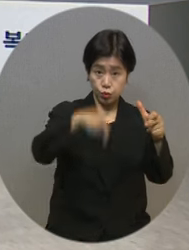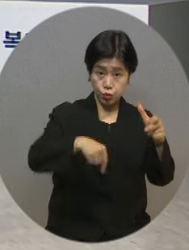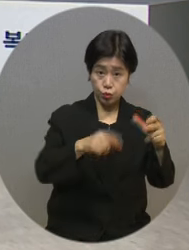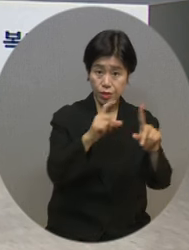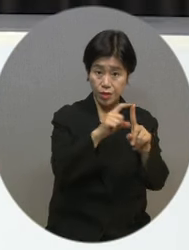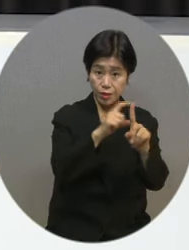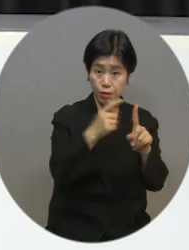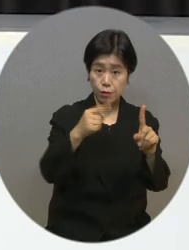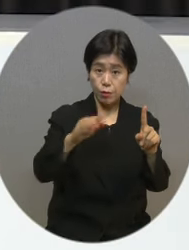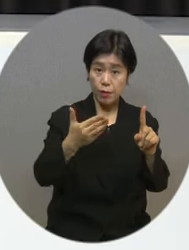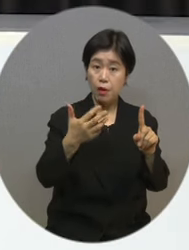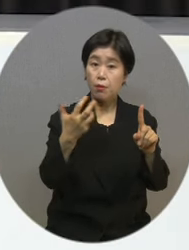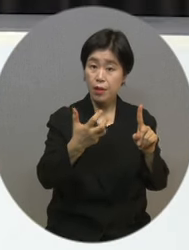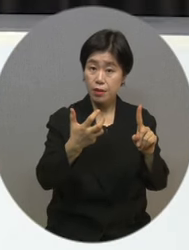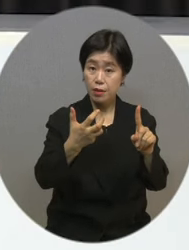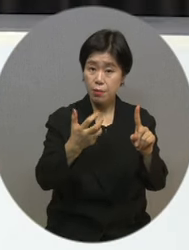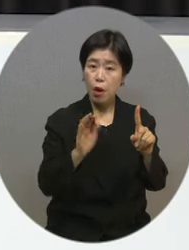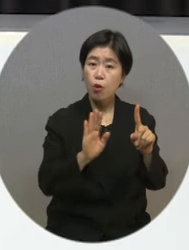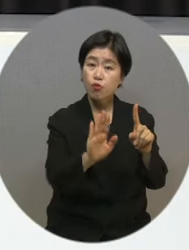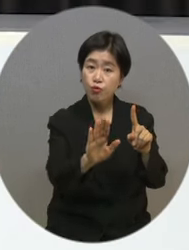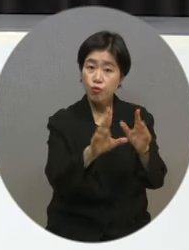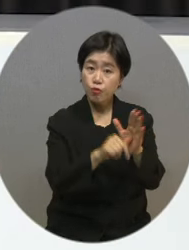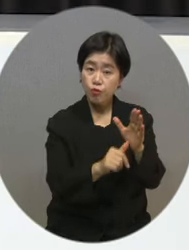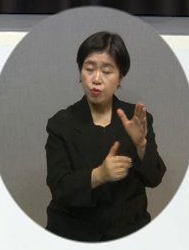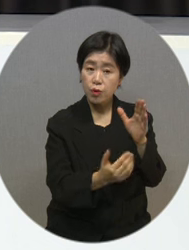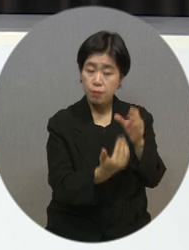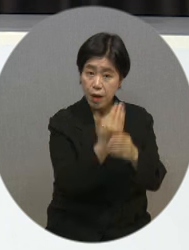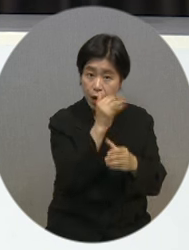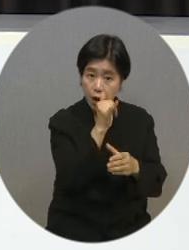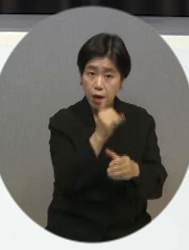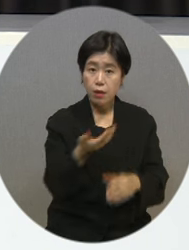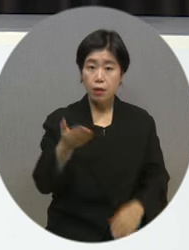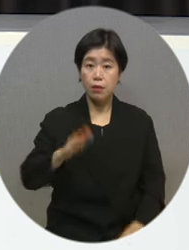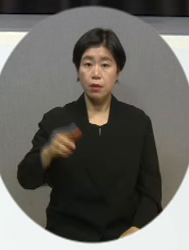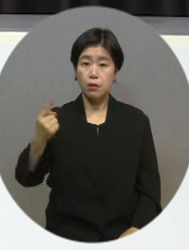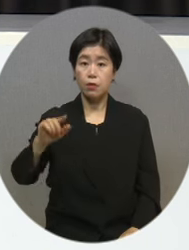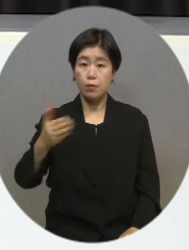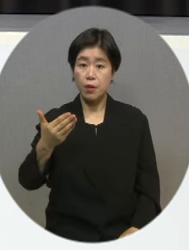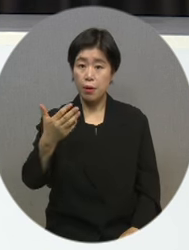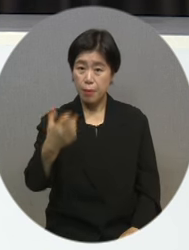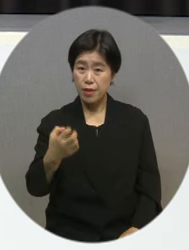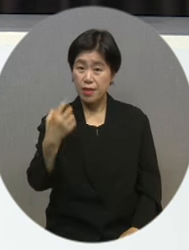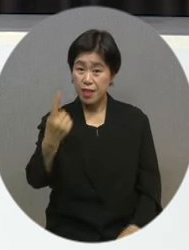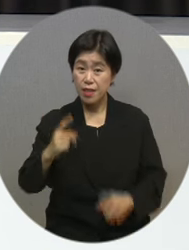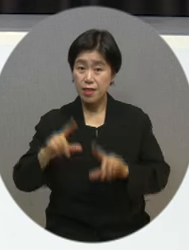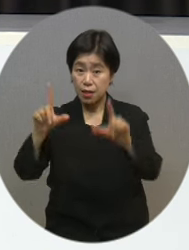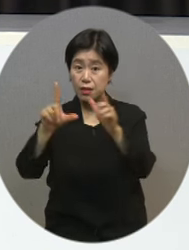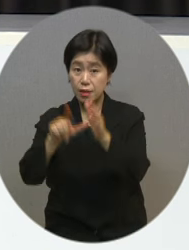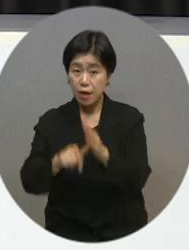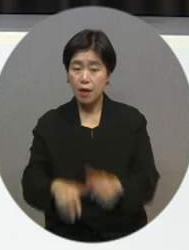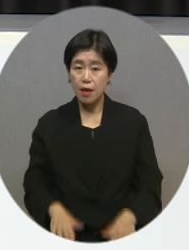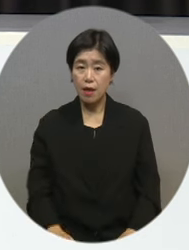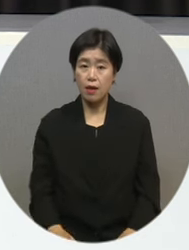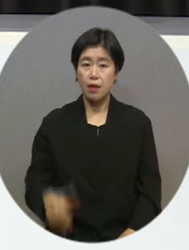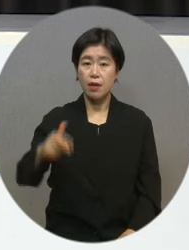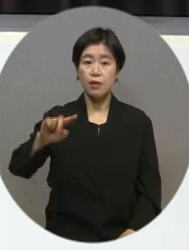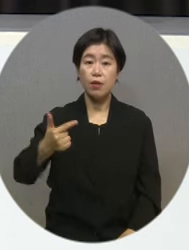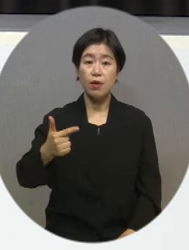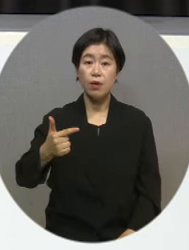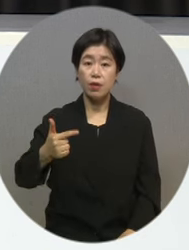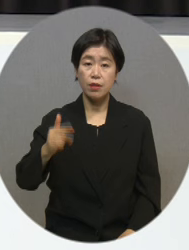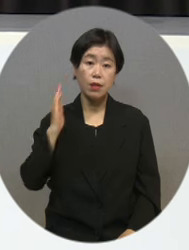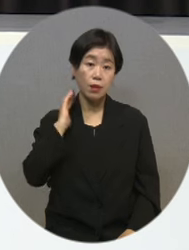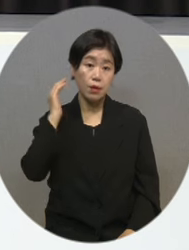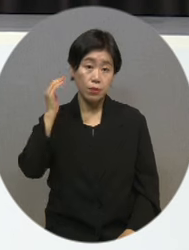그 전에 현재 장애인복지법이 1981년도 전두환 정부에 처음 복지법이